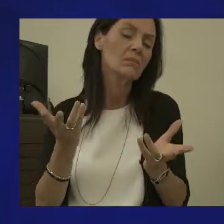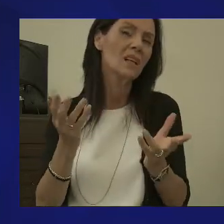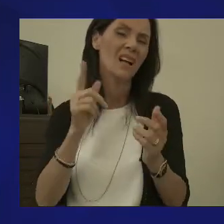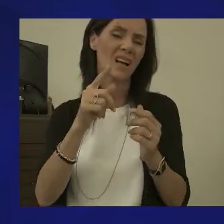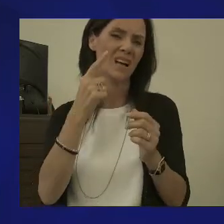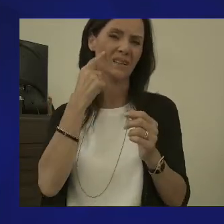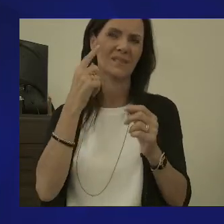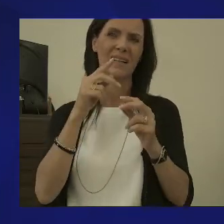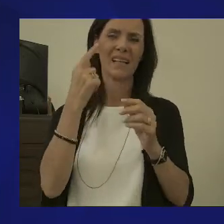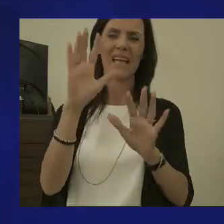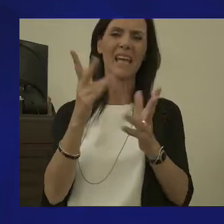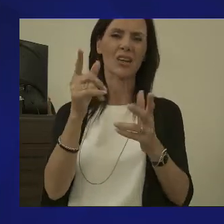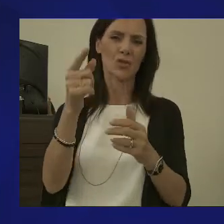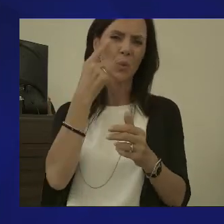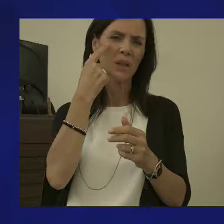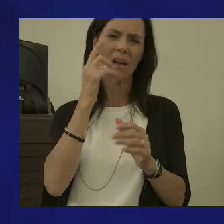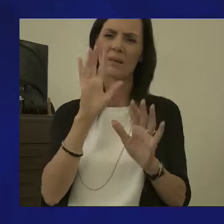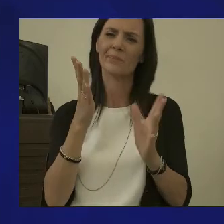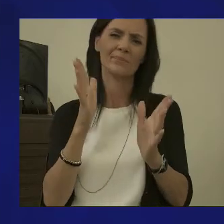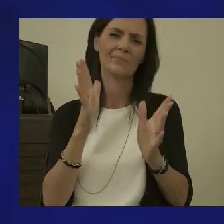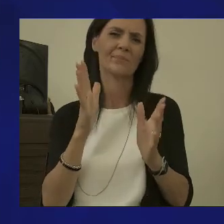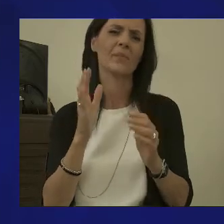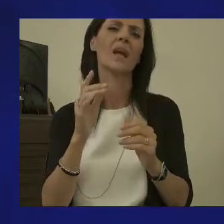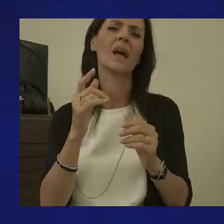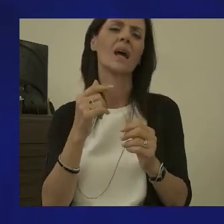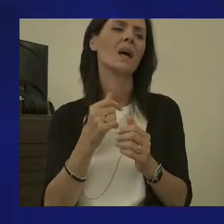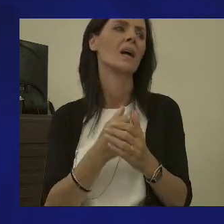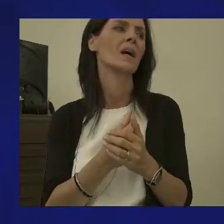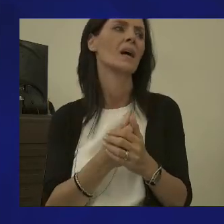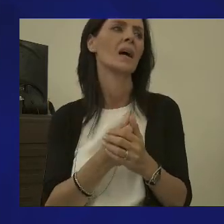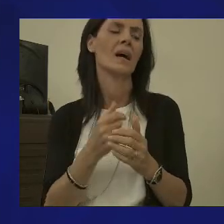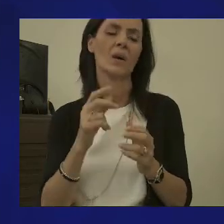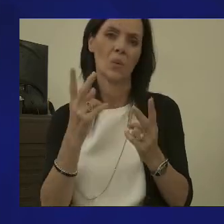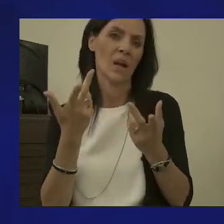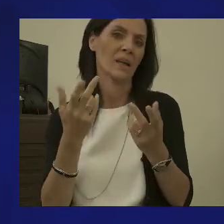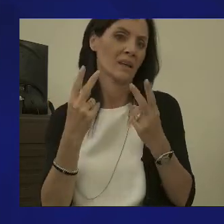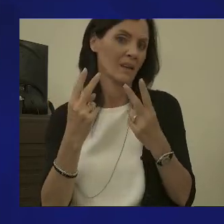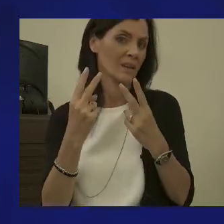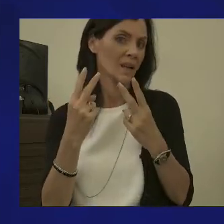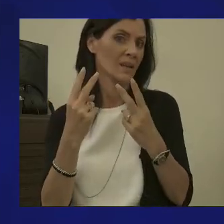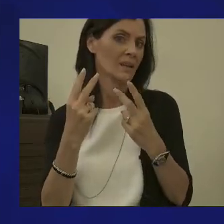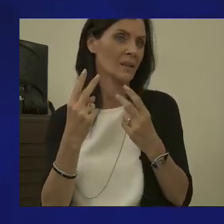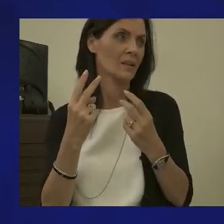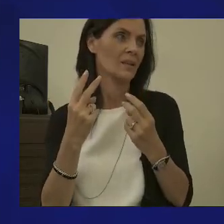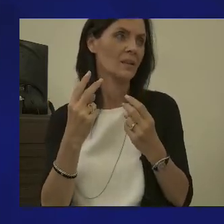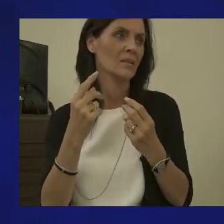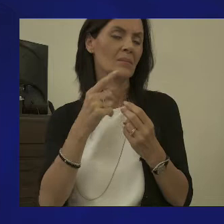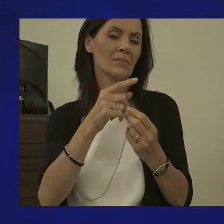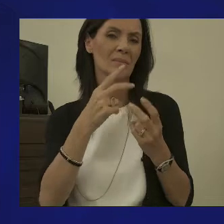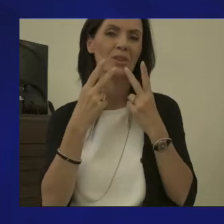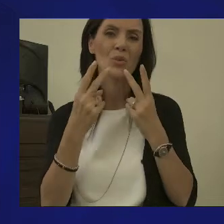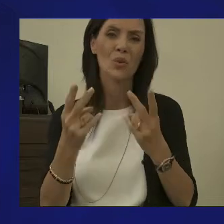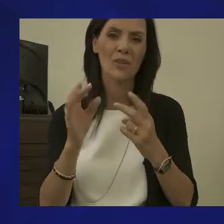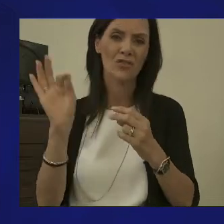מבחינת החזות, וזה בדיוק ההזדמנות. אני מקודם לא הקראתי את הסעיפים הספציפיים, אולי אני, כדאי שאני, גם כתגובה